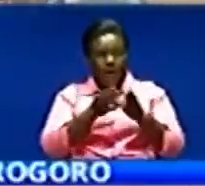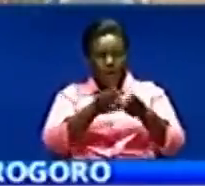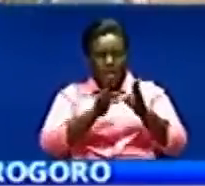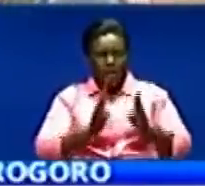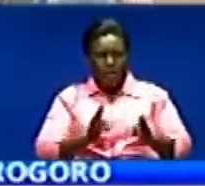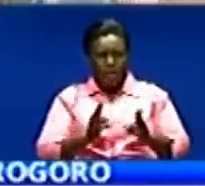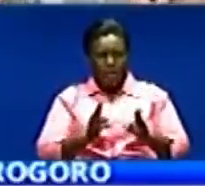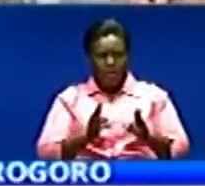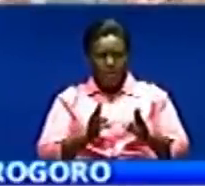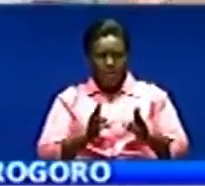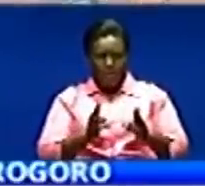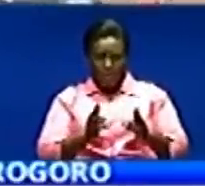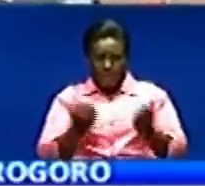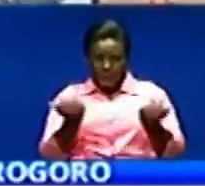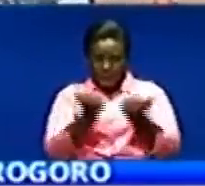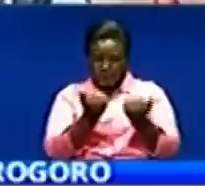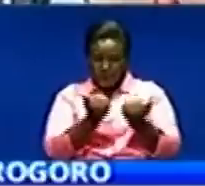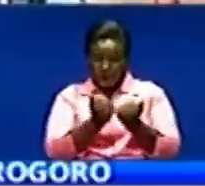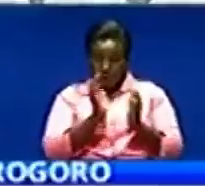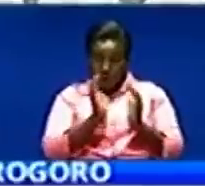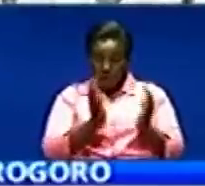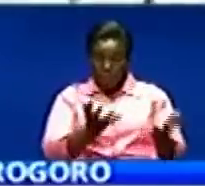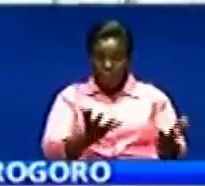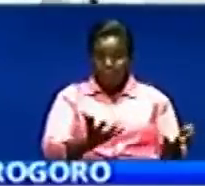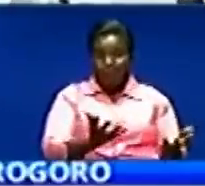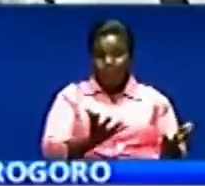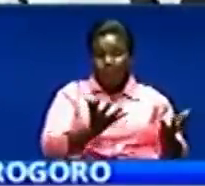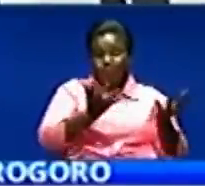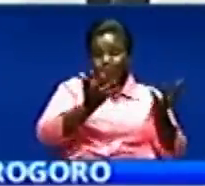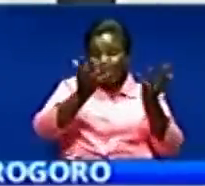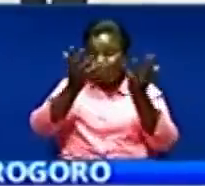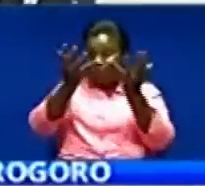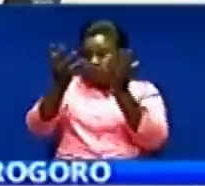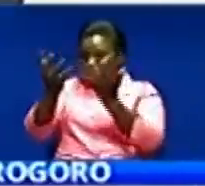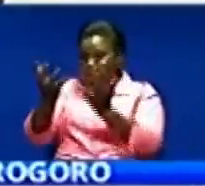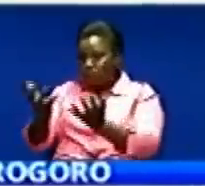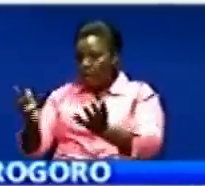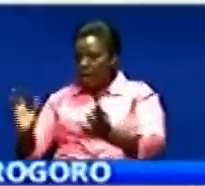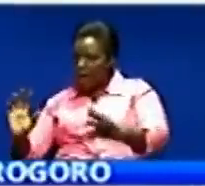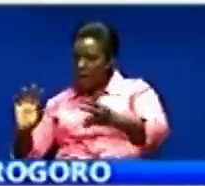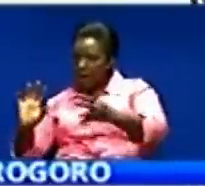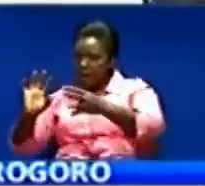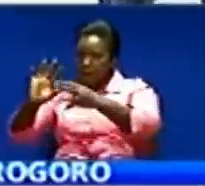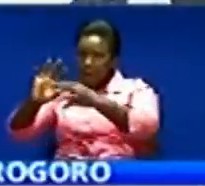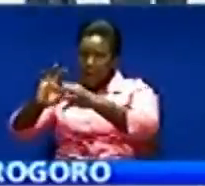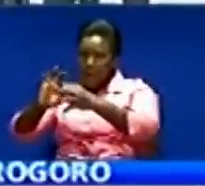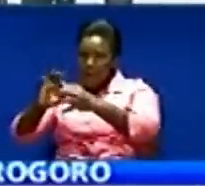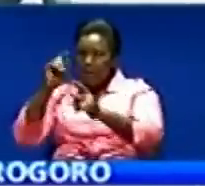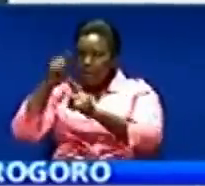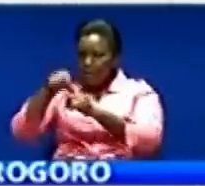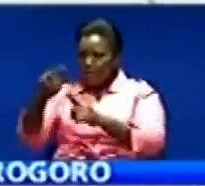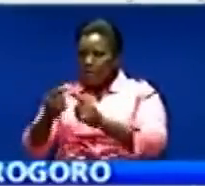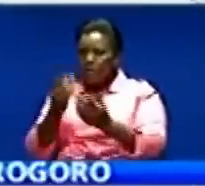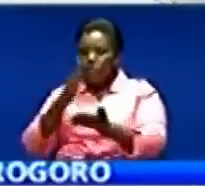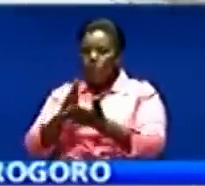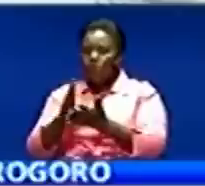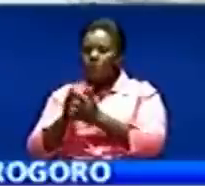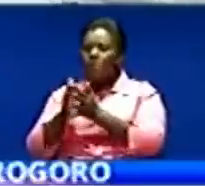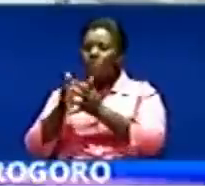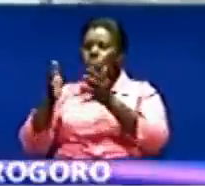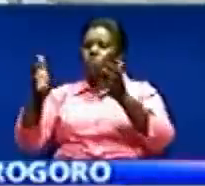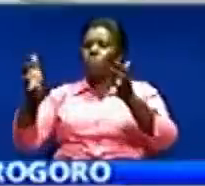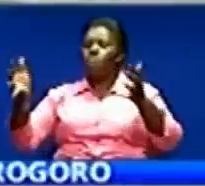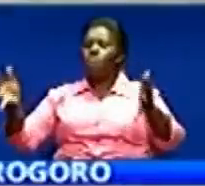Kwamba tukishatengeneza tunaenda kuunga pale kwenye kalavati lile ambalo tunaongeza urefu ili tupate